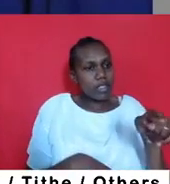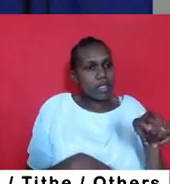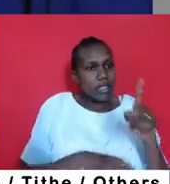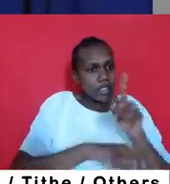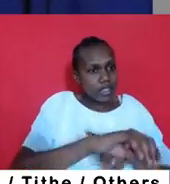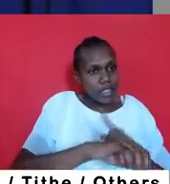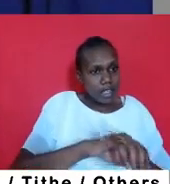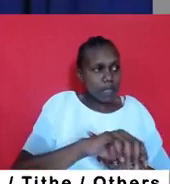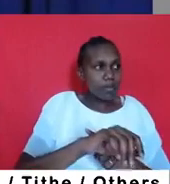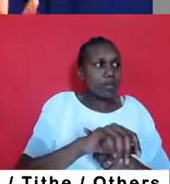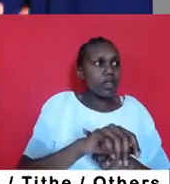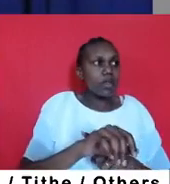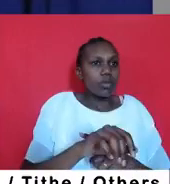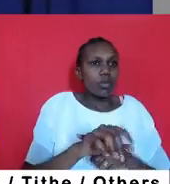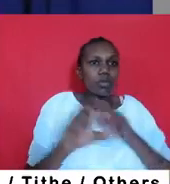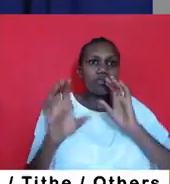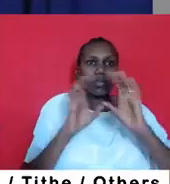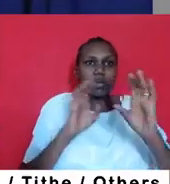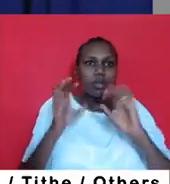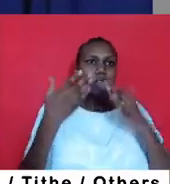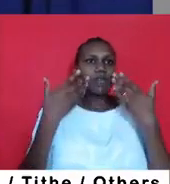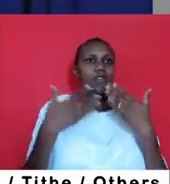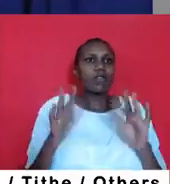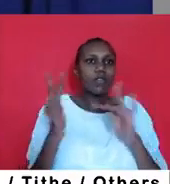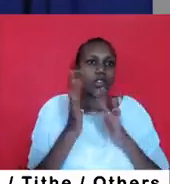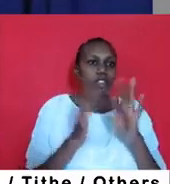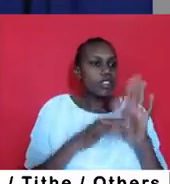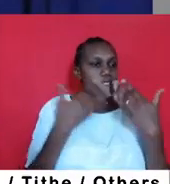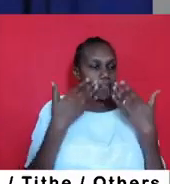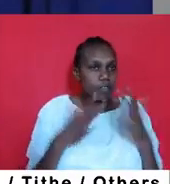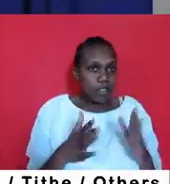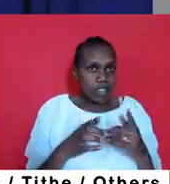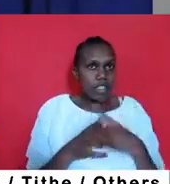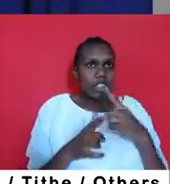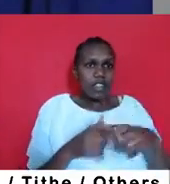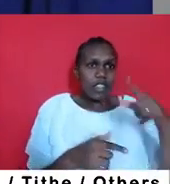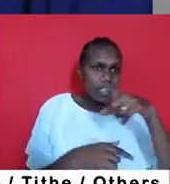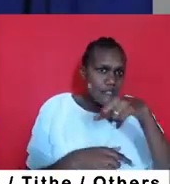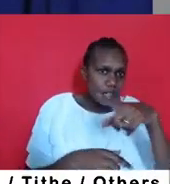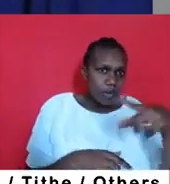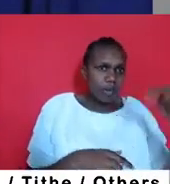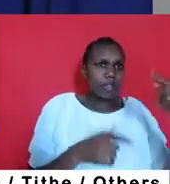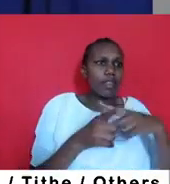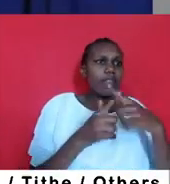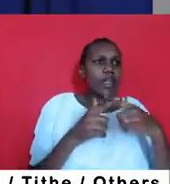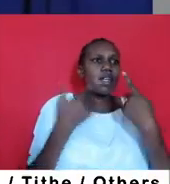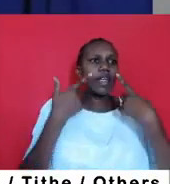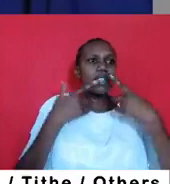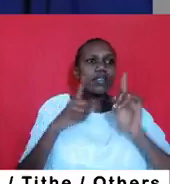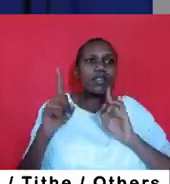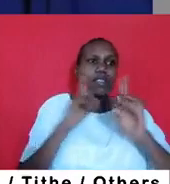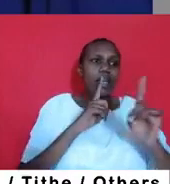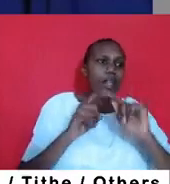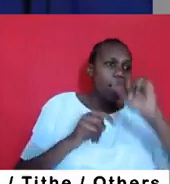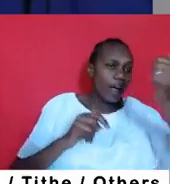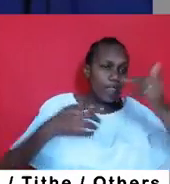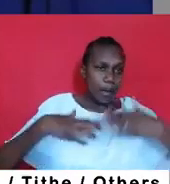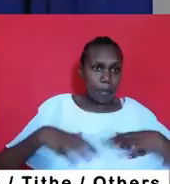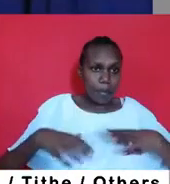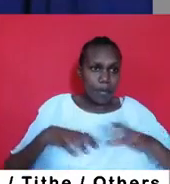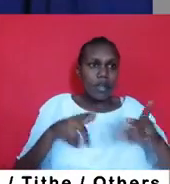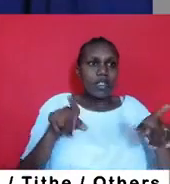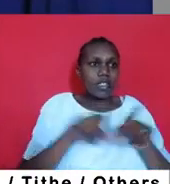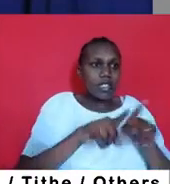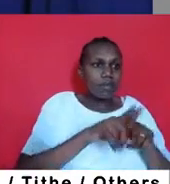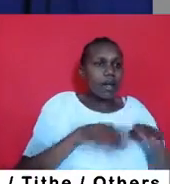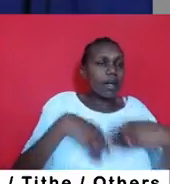wakati walimalizana kuongea na Yesu, alienda na akawahutubia na